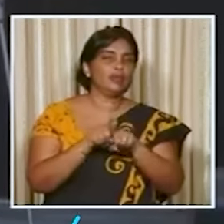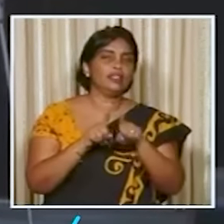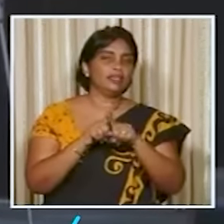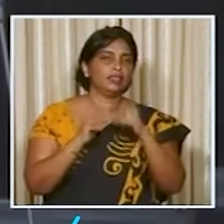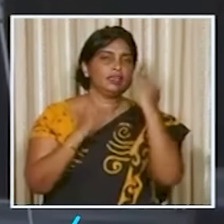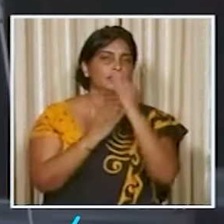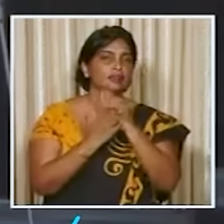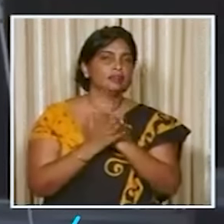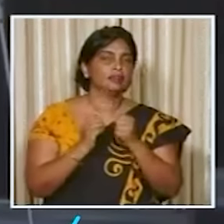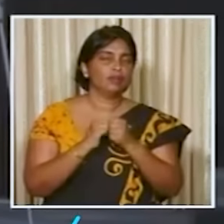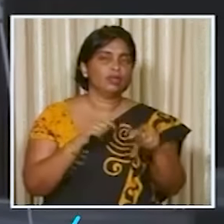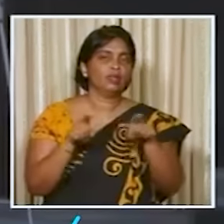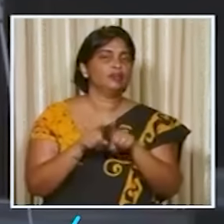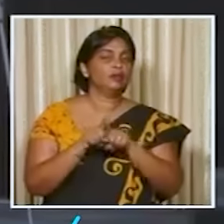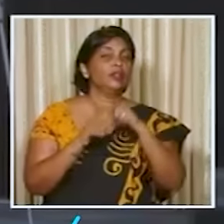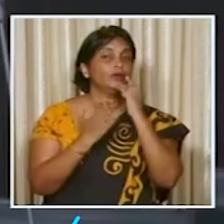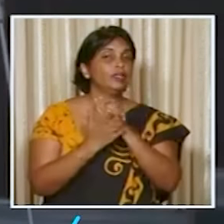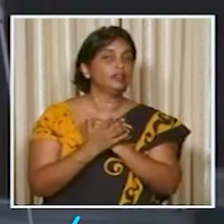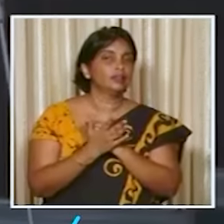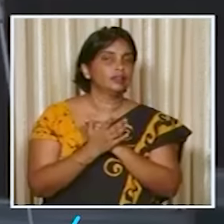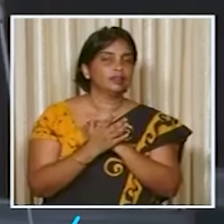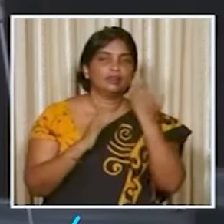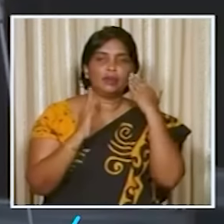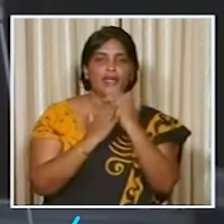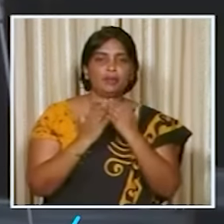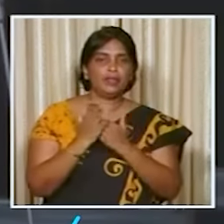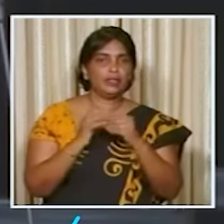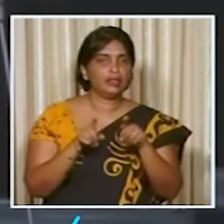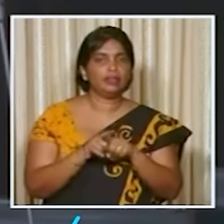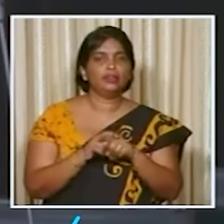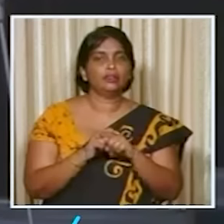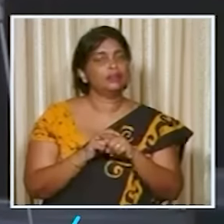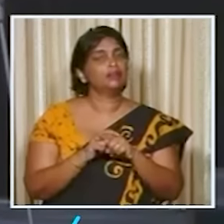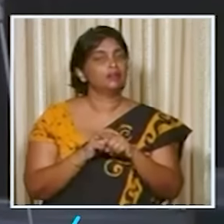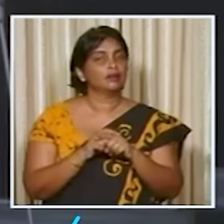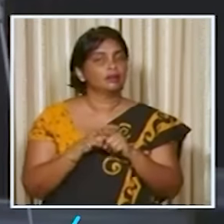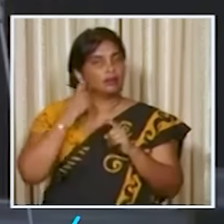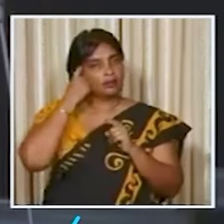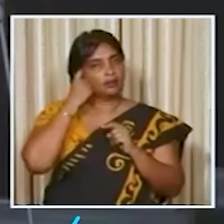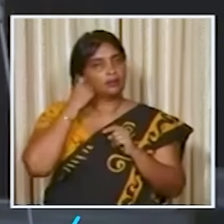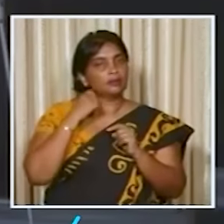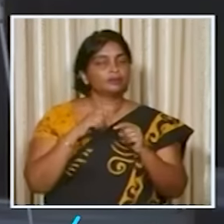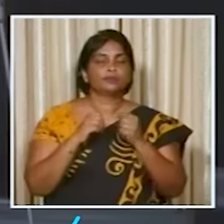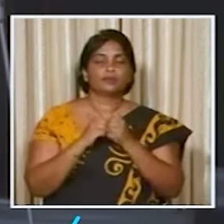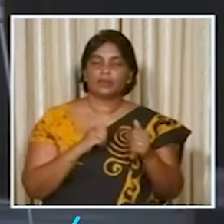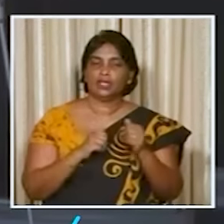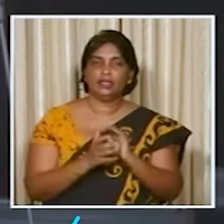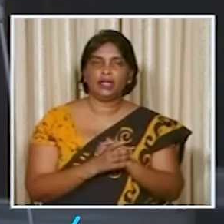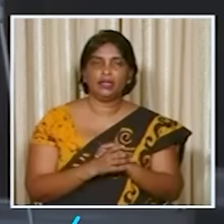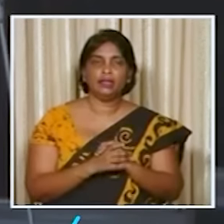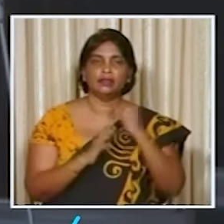දන්නවා කිව්වා. අශෝක අබේසිංහ මන්තුමයි කිව්වේ නැද්ද ජනතා විමුක්ති පෙරමුණ? ඒක කියලා මාස 4යි ගියේ.